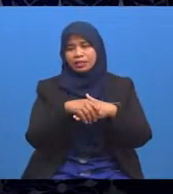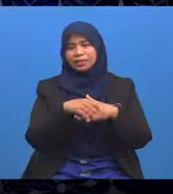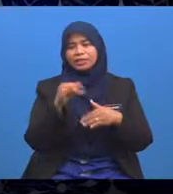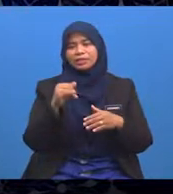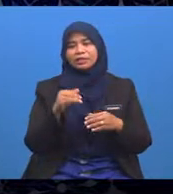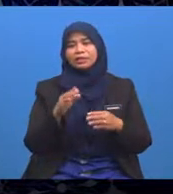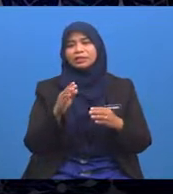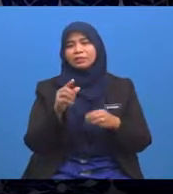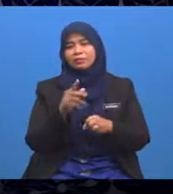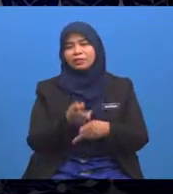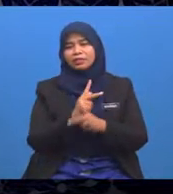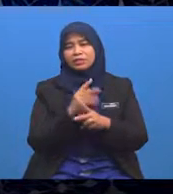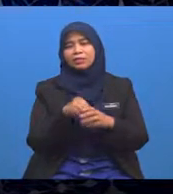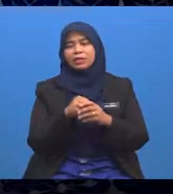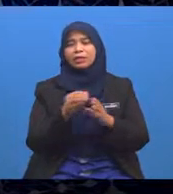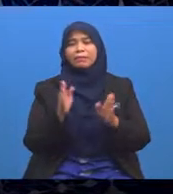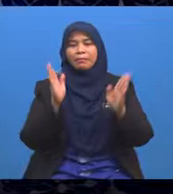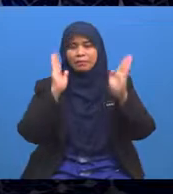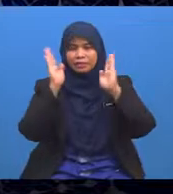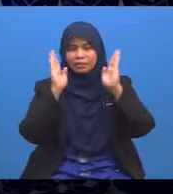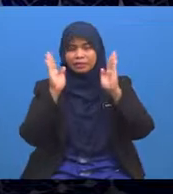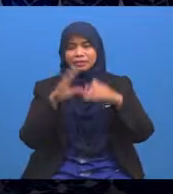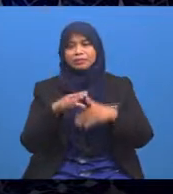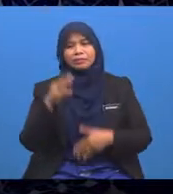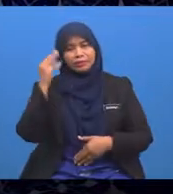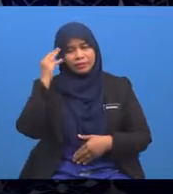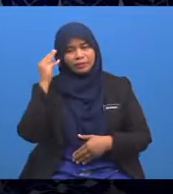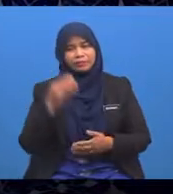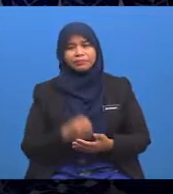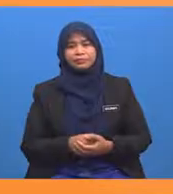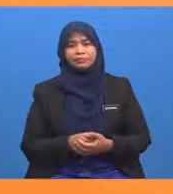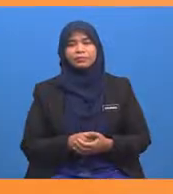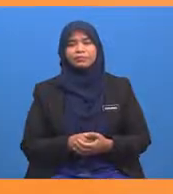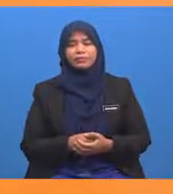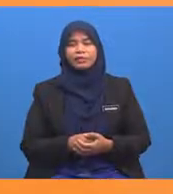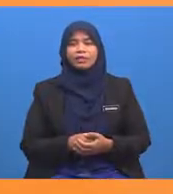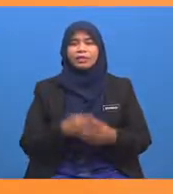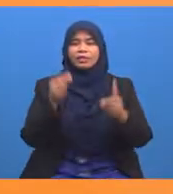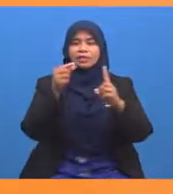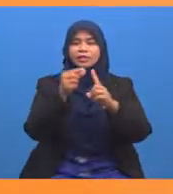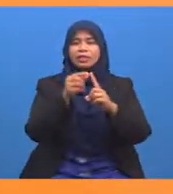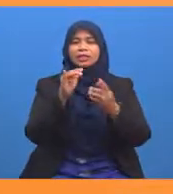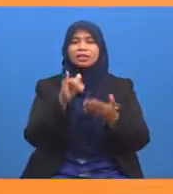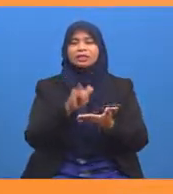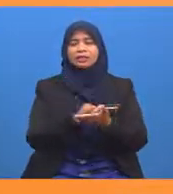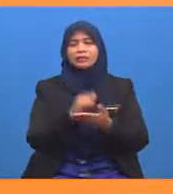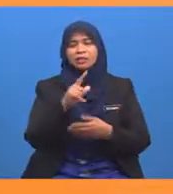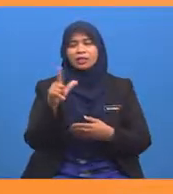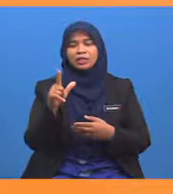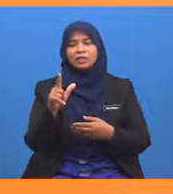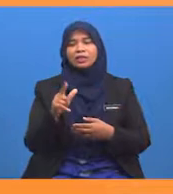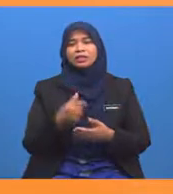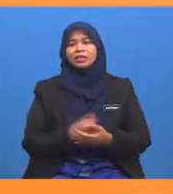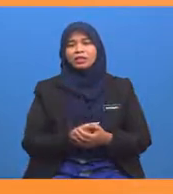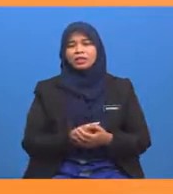Melayu? Cuba sebutkan tiga perkataan tersebut. Betul, istilah tersebut ialah